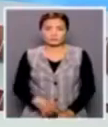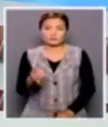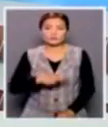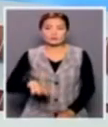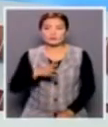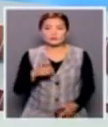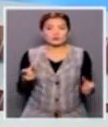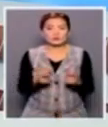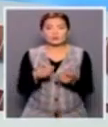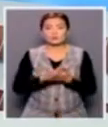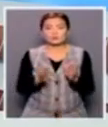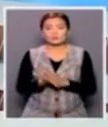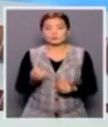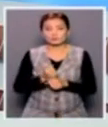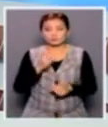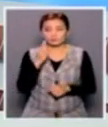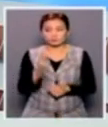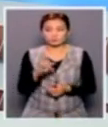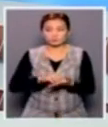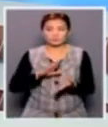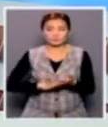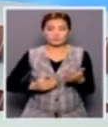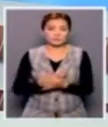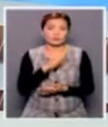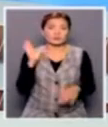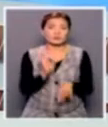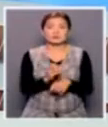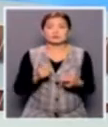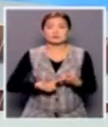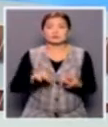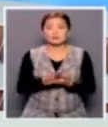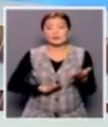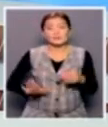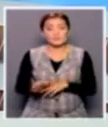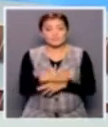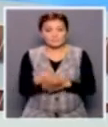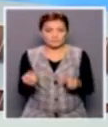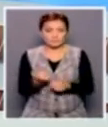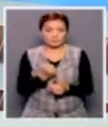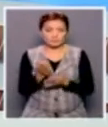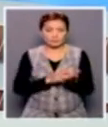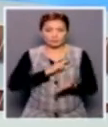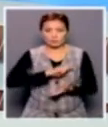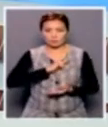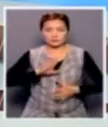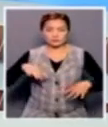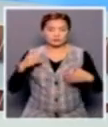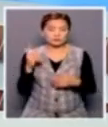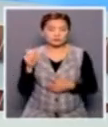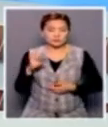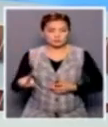Өңірде карантиндік шаралар күшейтілді. Енгізілген жаңа қаулыға сай, енді саяхаттау катерлерінің қызметі мен жаттығу